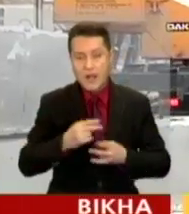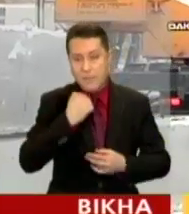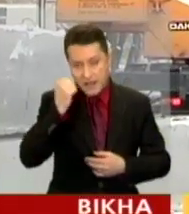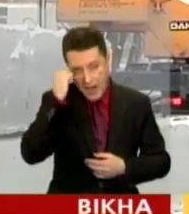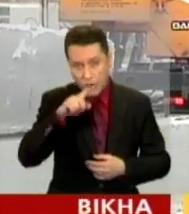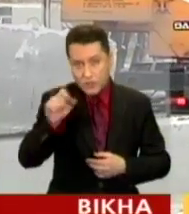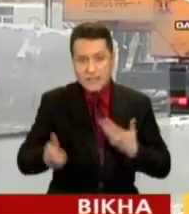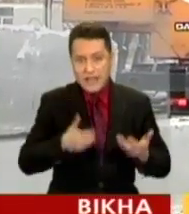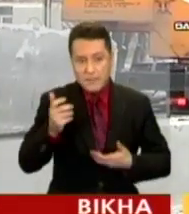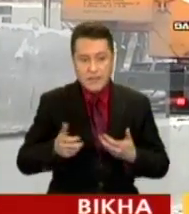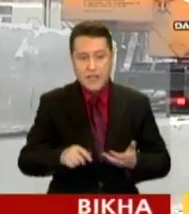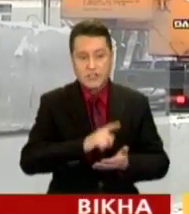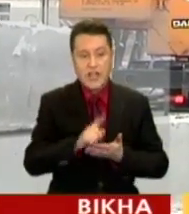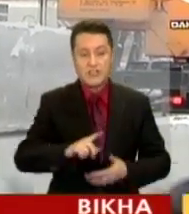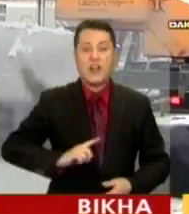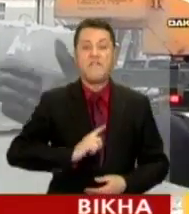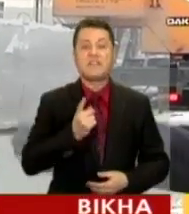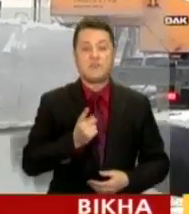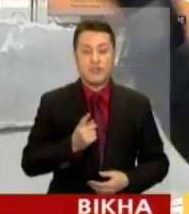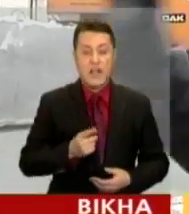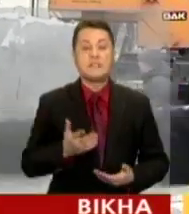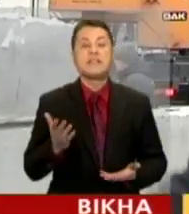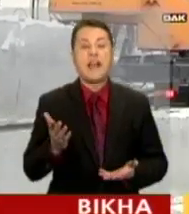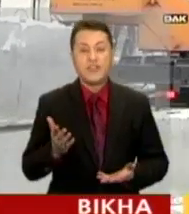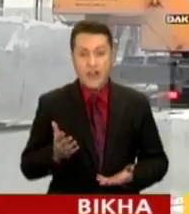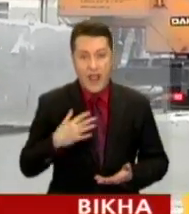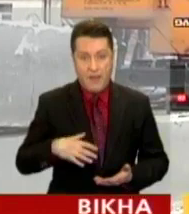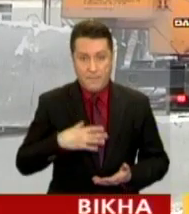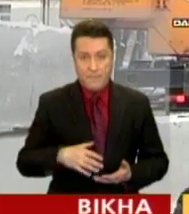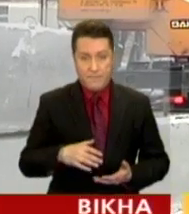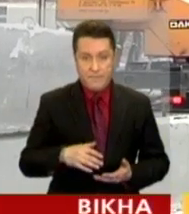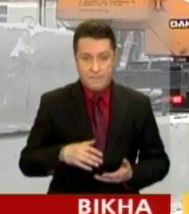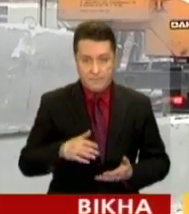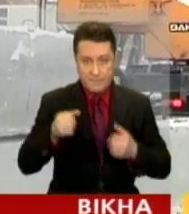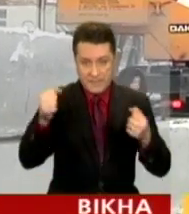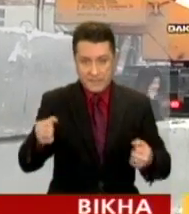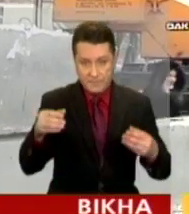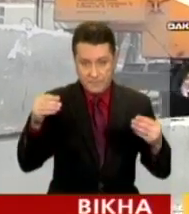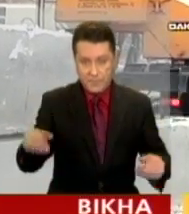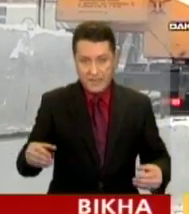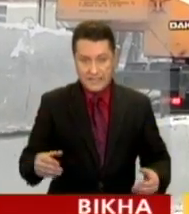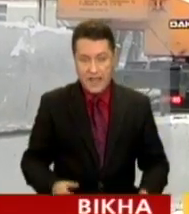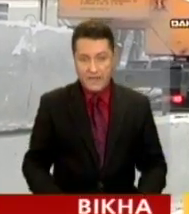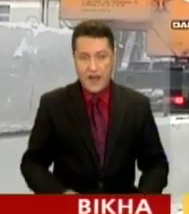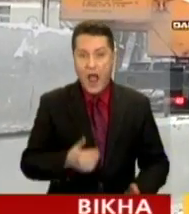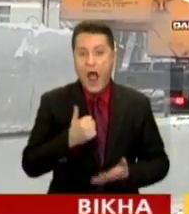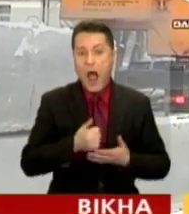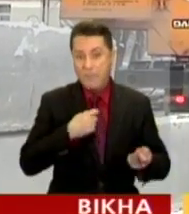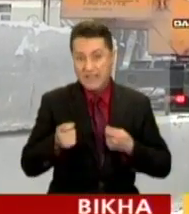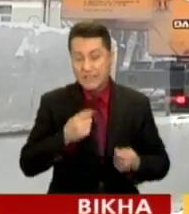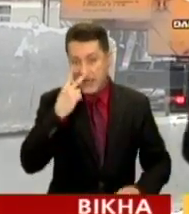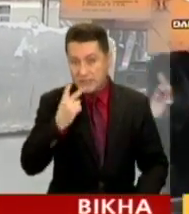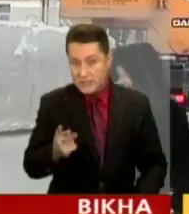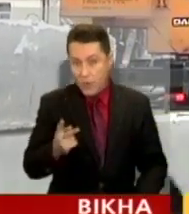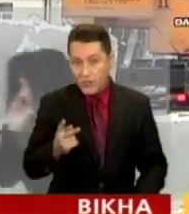Ми почали возмущатися, що ви поставили. І зняли це, і бросили на Ютуб, бросили по всьому Фейсбуку. Наверно, президент смотрит все-таки